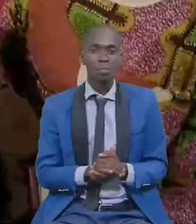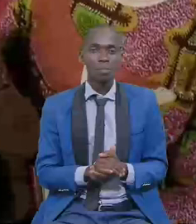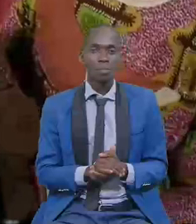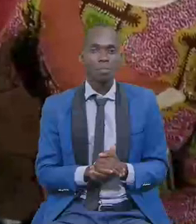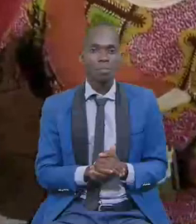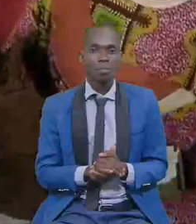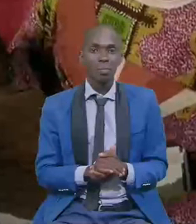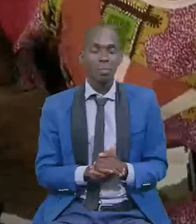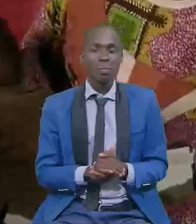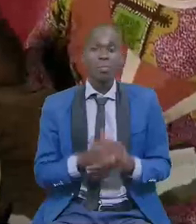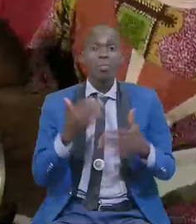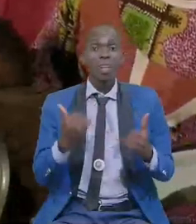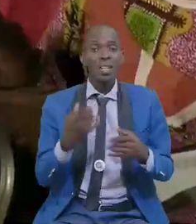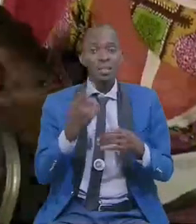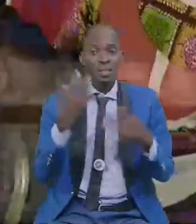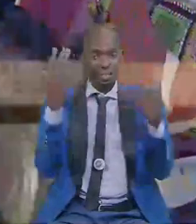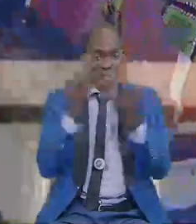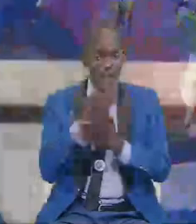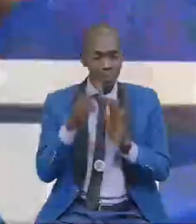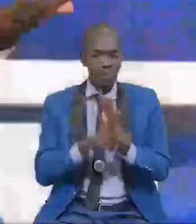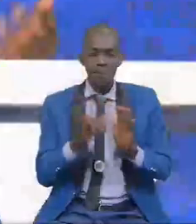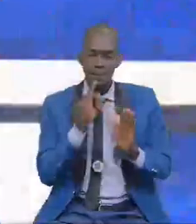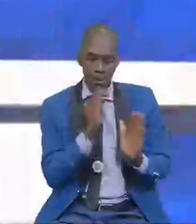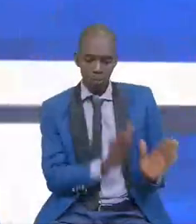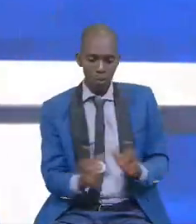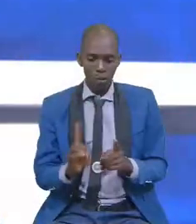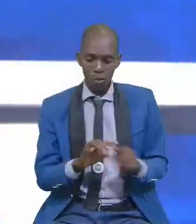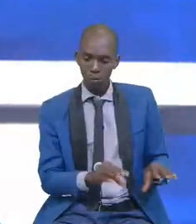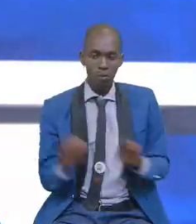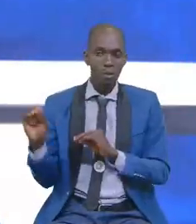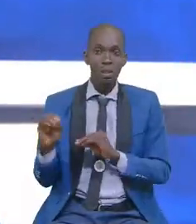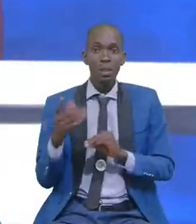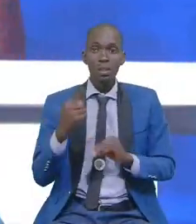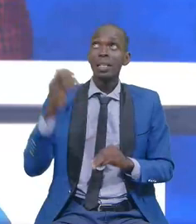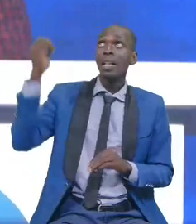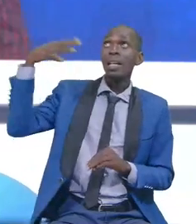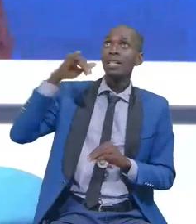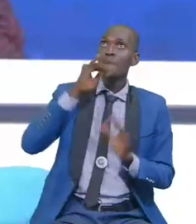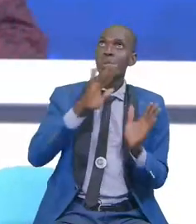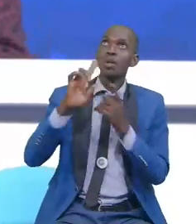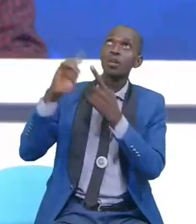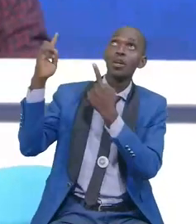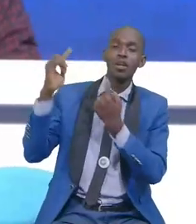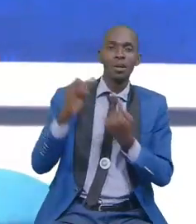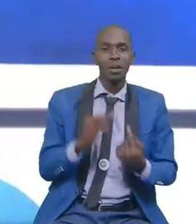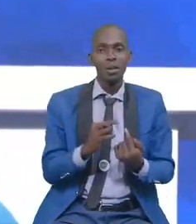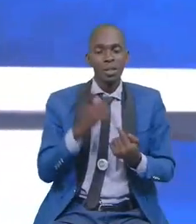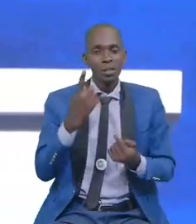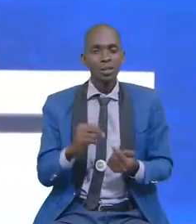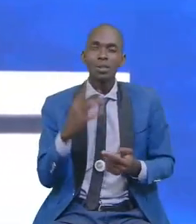est proche. Les ténèbres étaient sur le point de partir et la lumière est sur le point de venir.